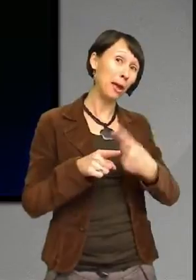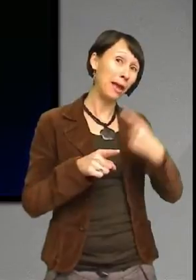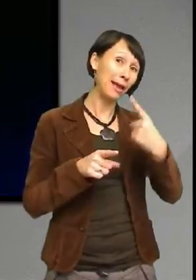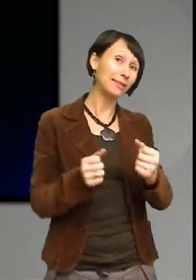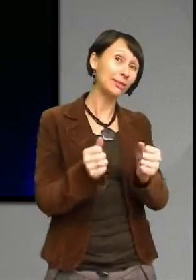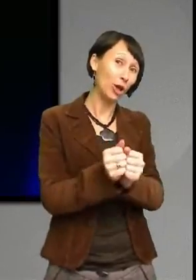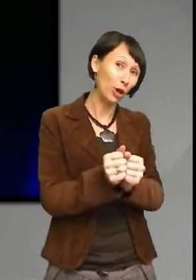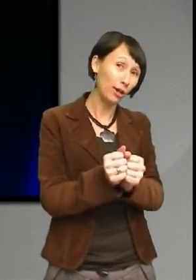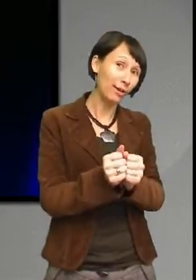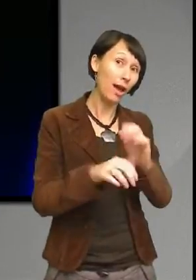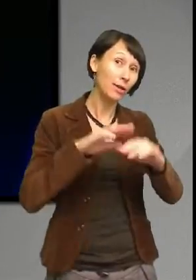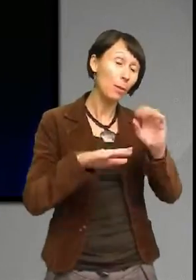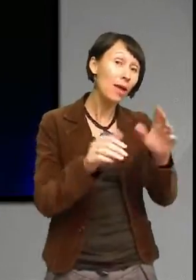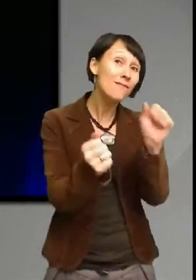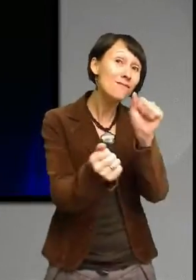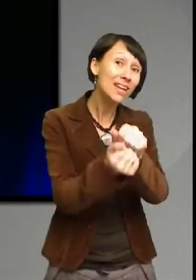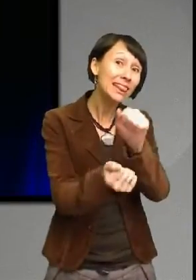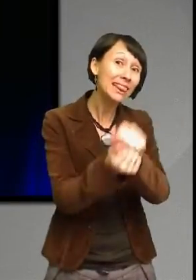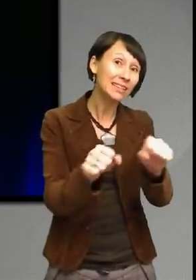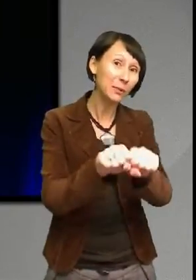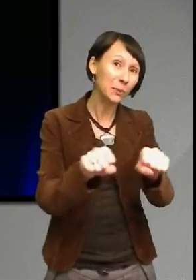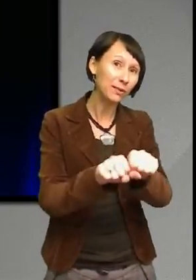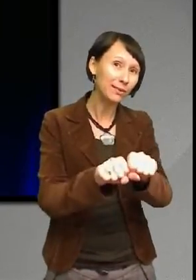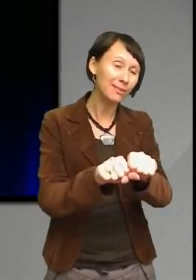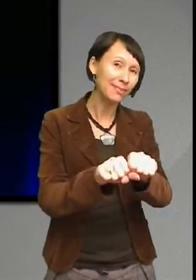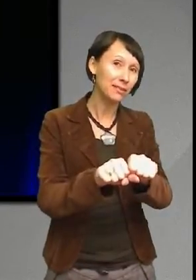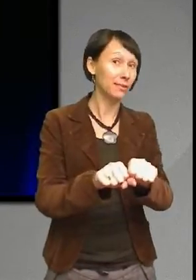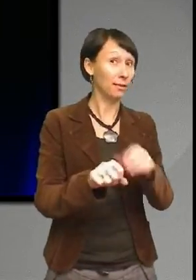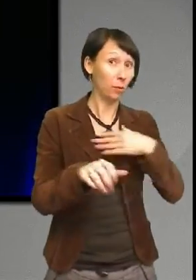som i frågan vinterskor tillåter vi inte oss själva att skilja oss färssykt mycket.